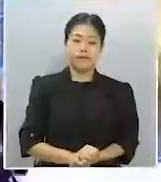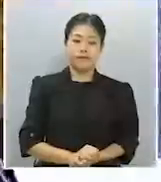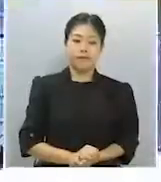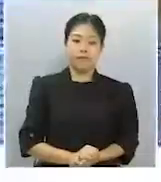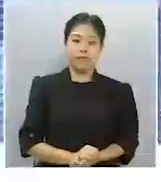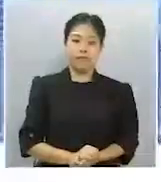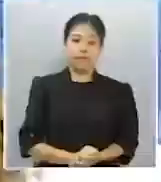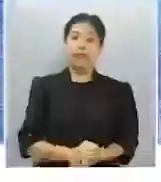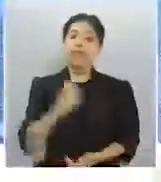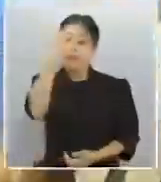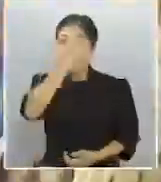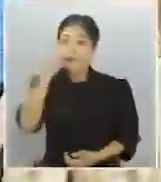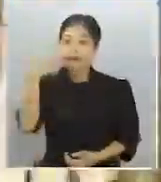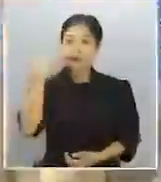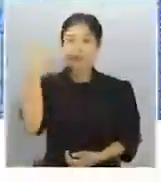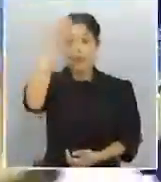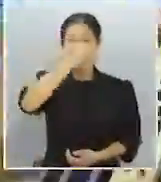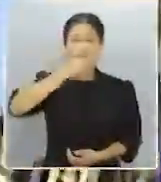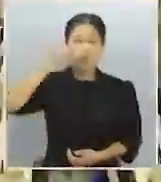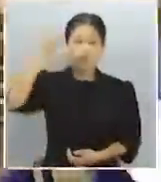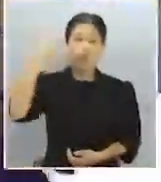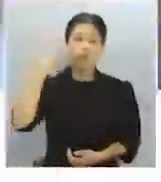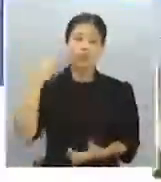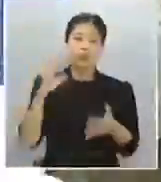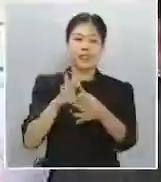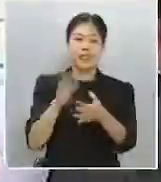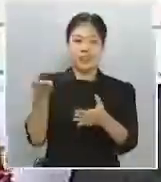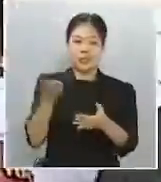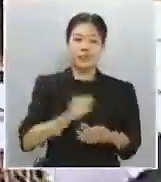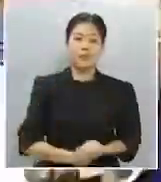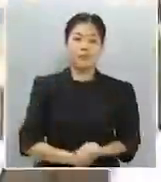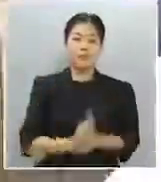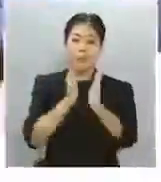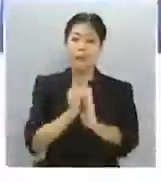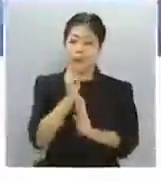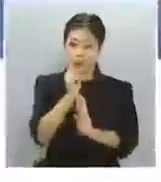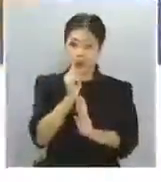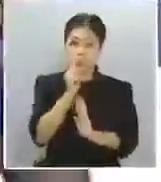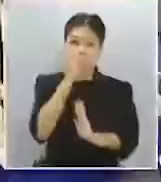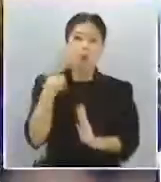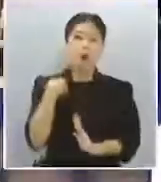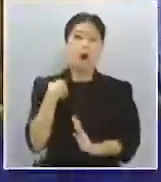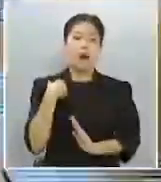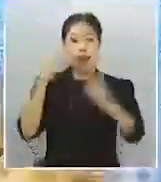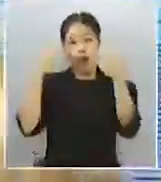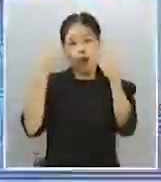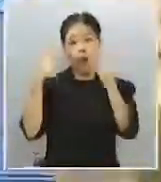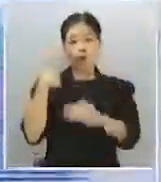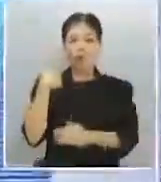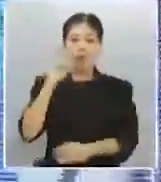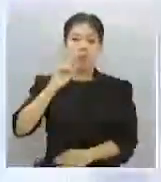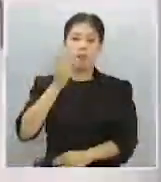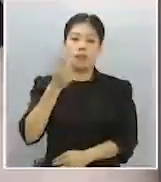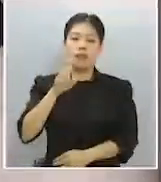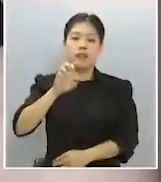ต้องบอกนะครับเป็นสาวสวยสปอร์ตเกิร์ลตัวจริงเลยครับคนนึงนี่พ่อนี่เป็นโค้ชมวยจากคิวบานะครับนี่น้องจี